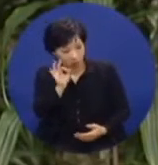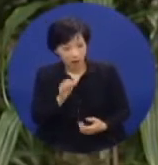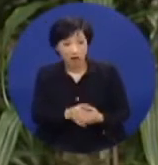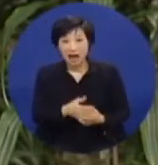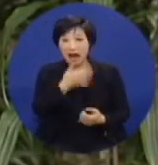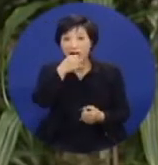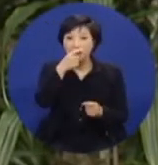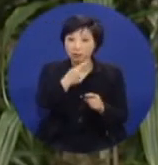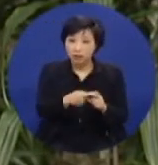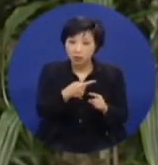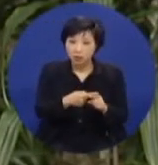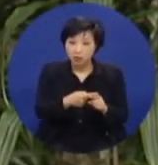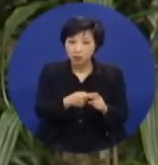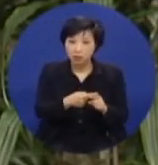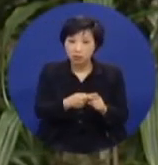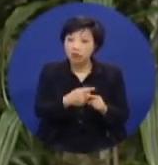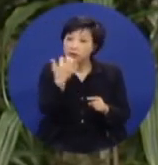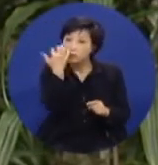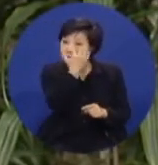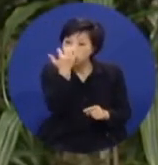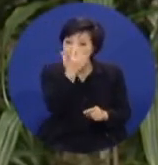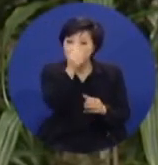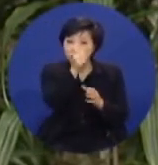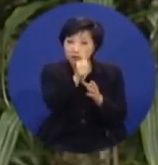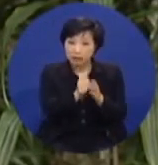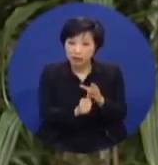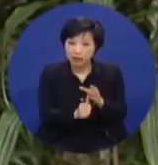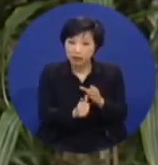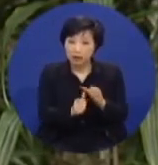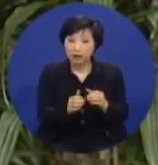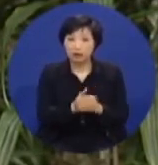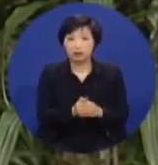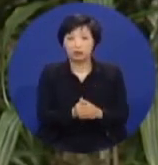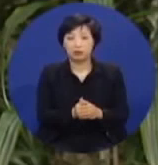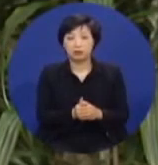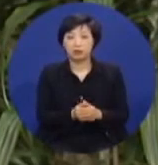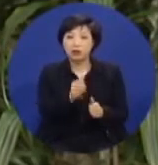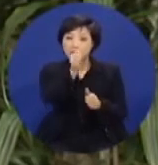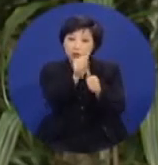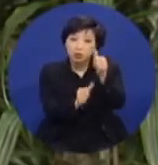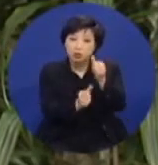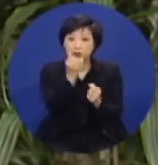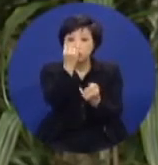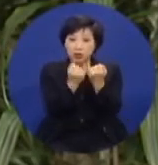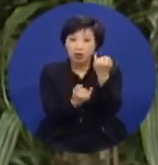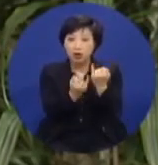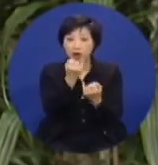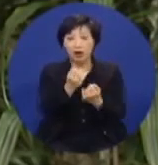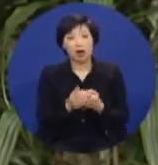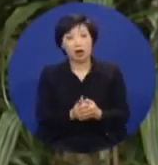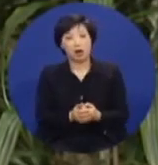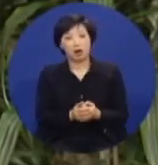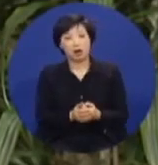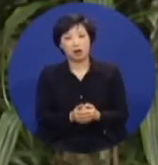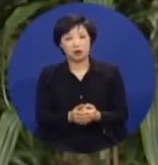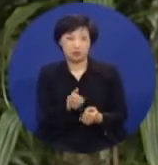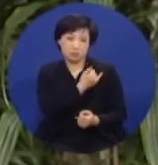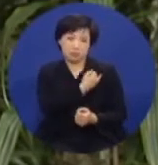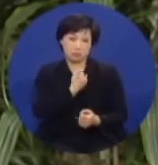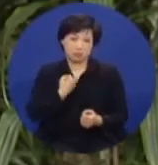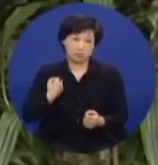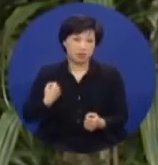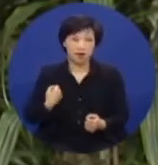껴 기고 성적인 타락 2보 톰 성애 얻고 일부다처